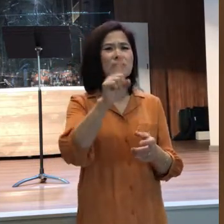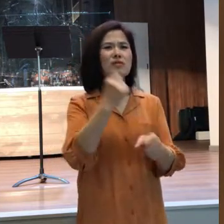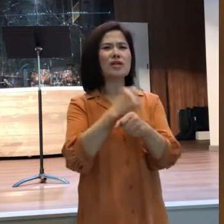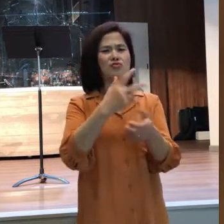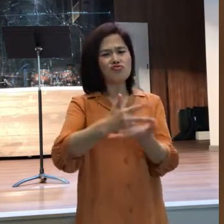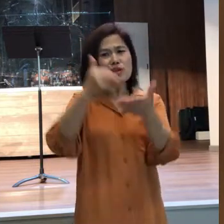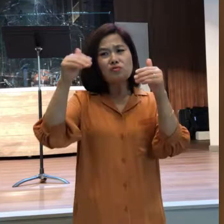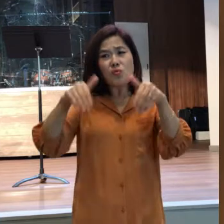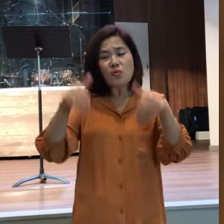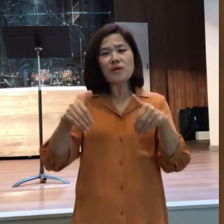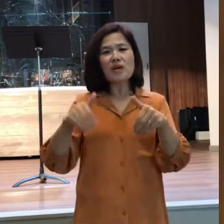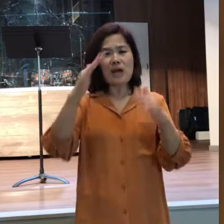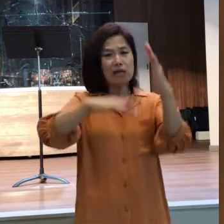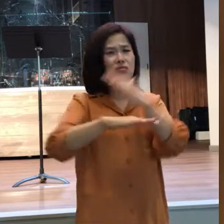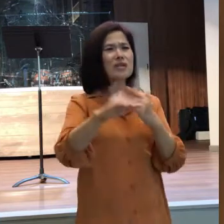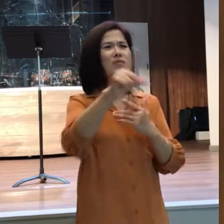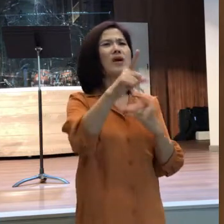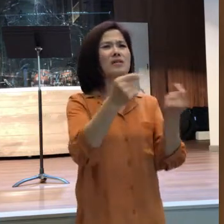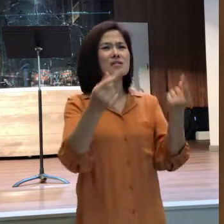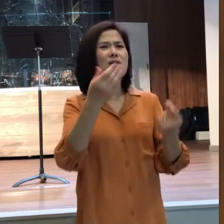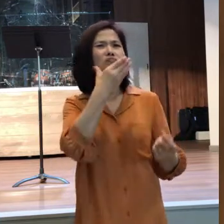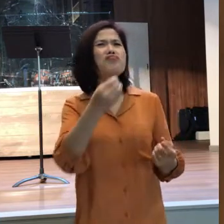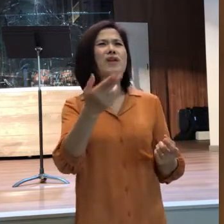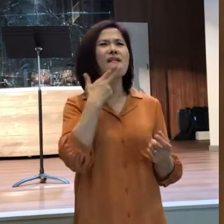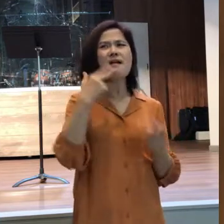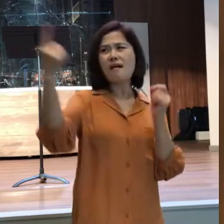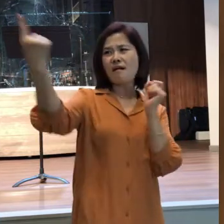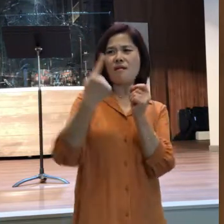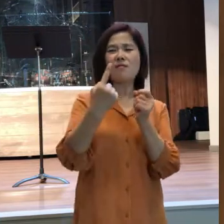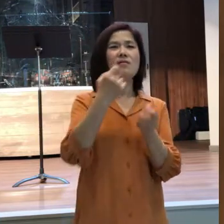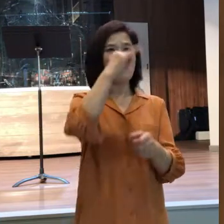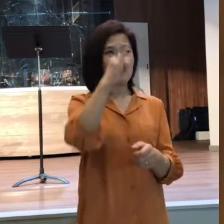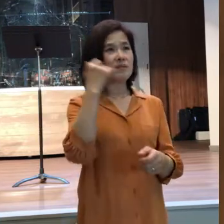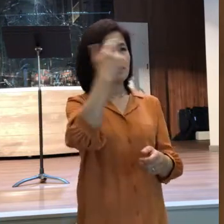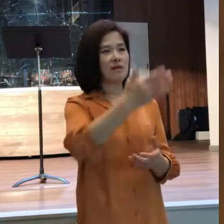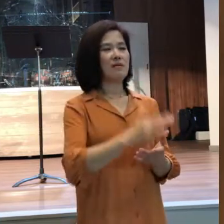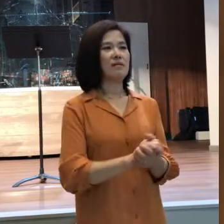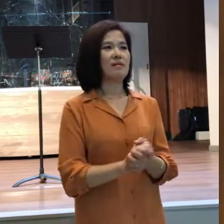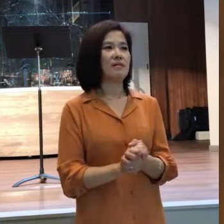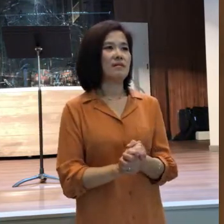어떻게 주의 종의 가정에 이런 불행한 일이 닥칠 수 있는가?